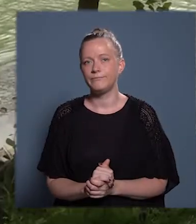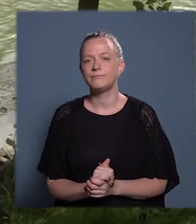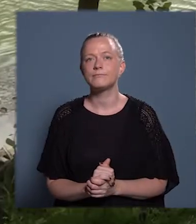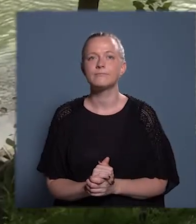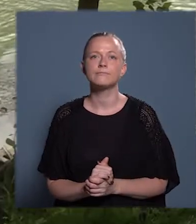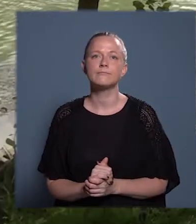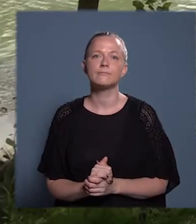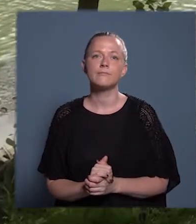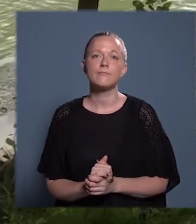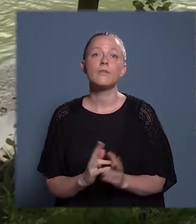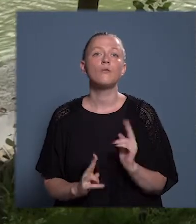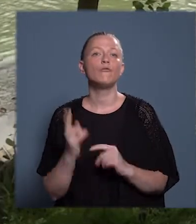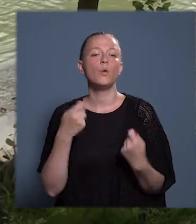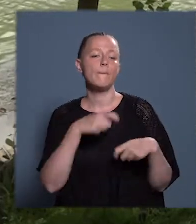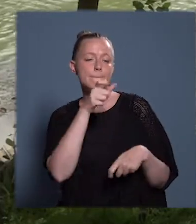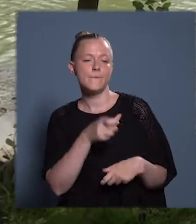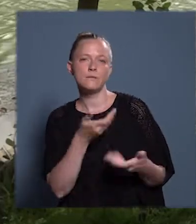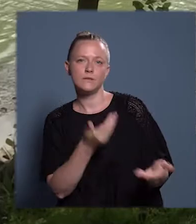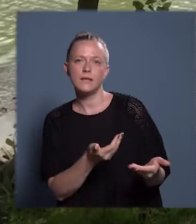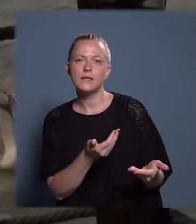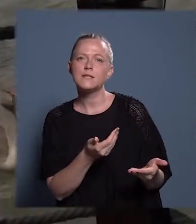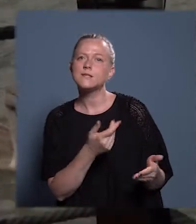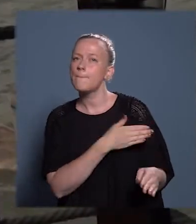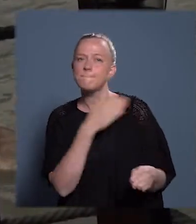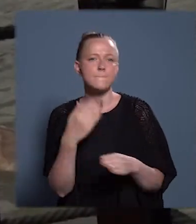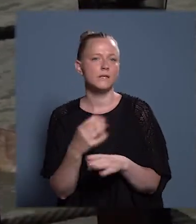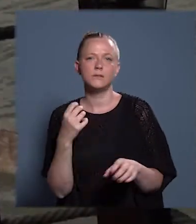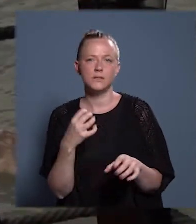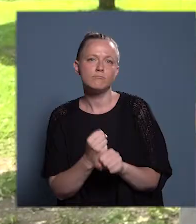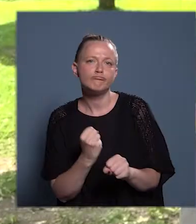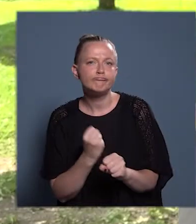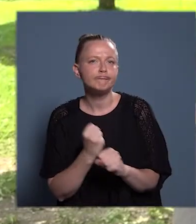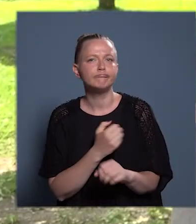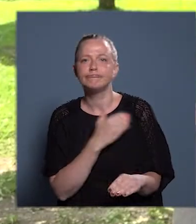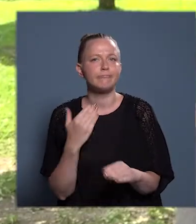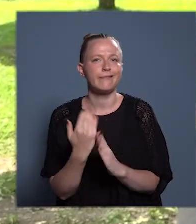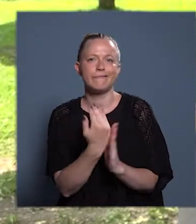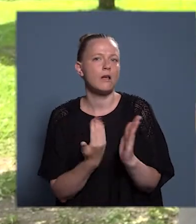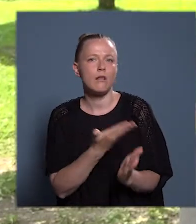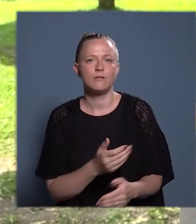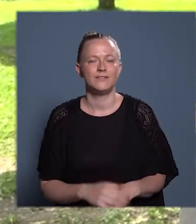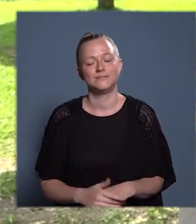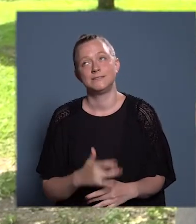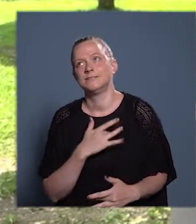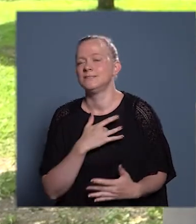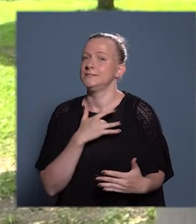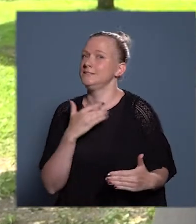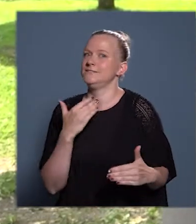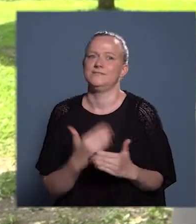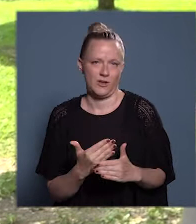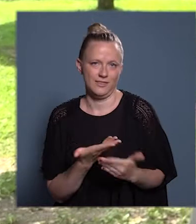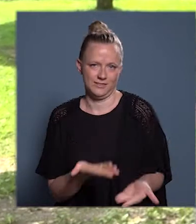Egy főépítésznek a dolga meddig tart egy ilyen ügy nyomán? Hát ameddig a szíve hajtja.